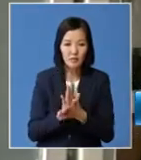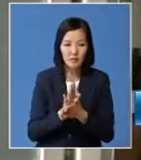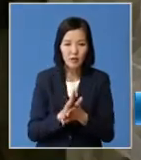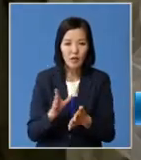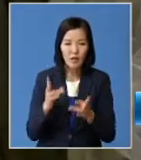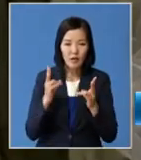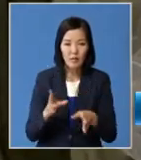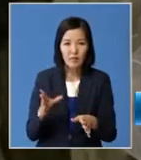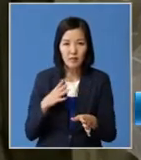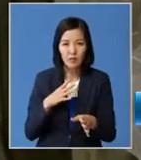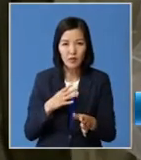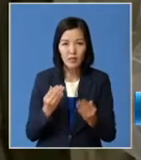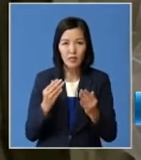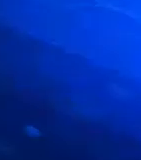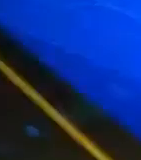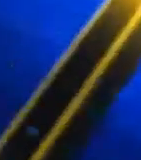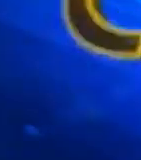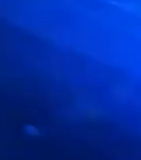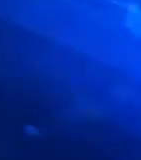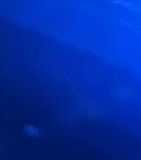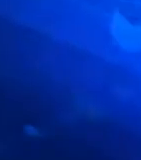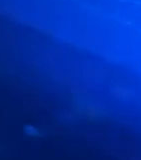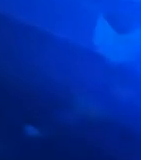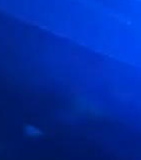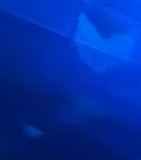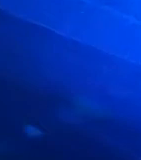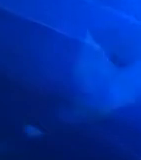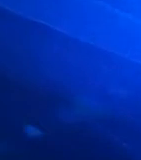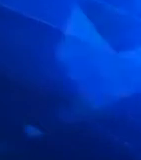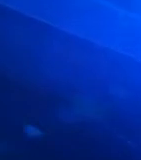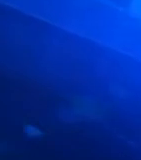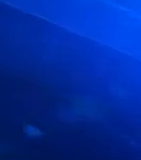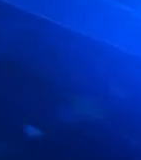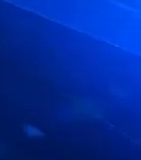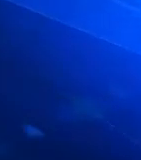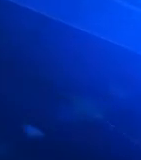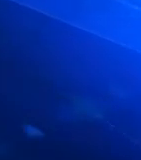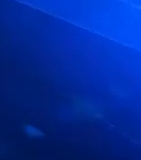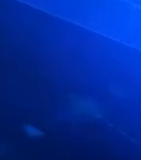сүзгі еліміз бойынша тек Алматы облысында ғана.